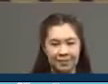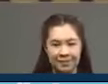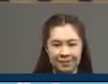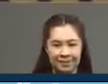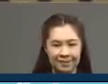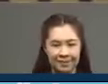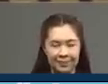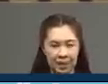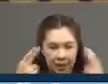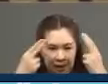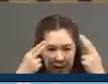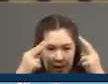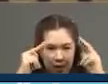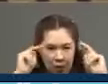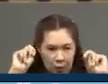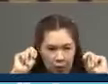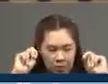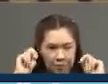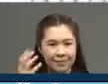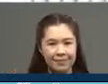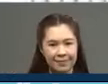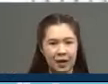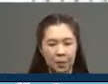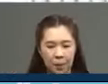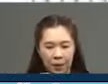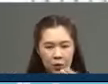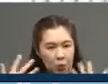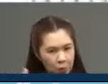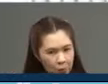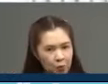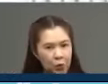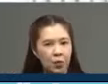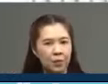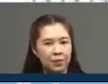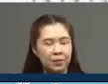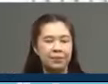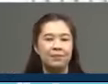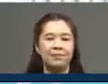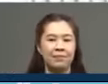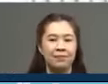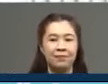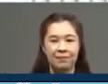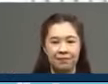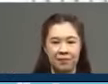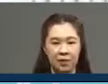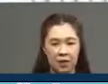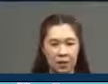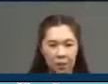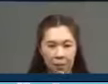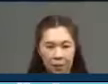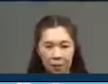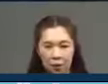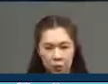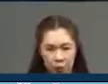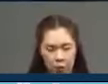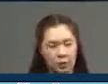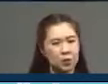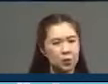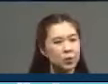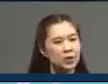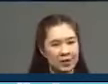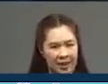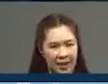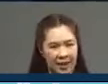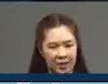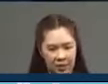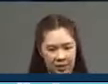อกชนต่างๆซึ่งต่างเห็นพ้องที่จะส่งเสริมความร่วมมือในด้านต่างๆระหว่างการให้ครอบคลุมมากขึ้นสำหรับนาย